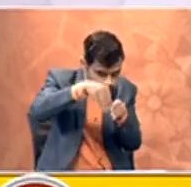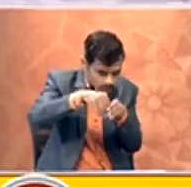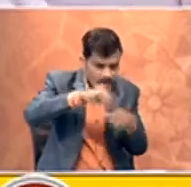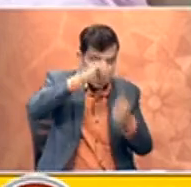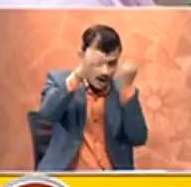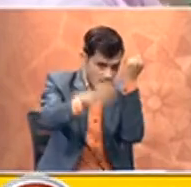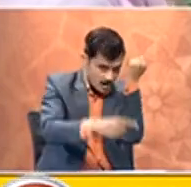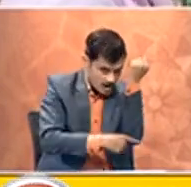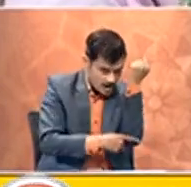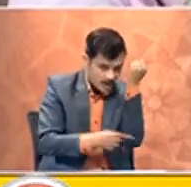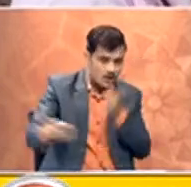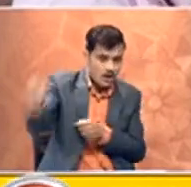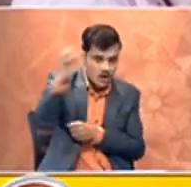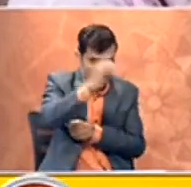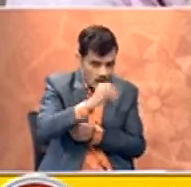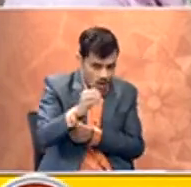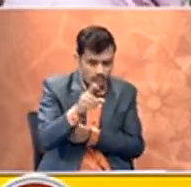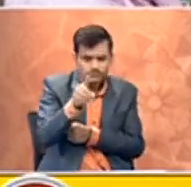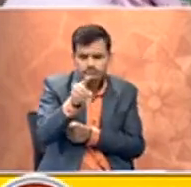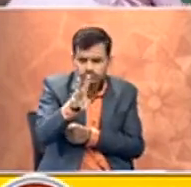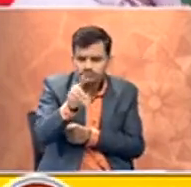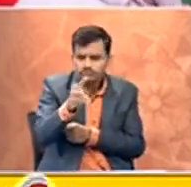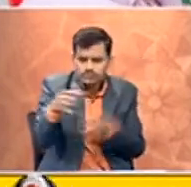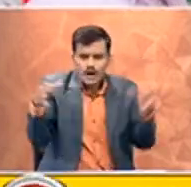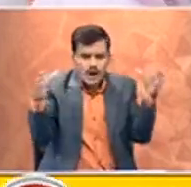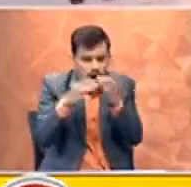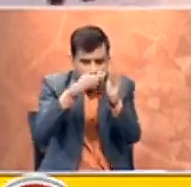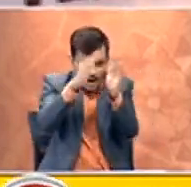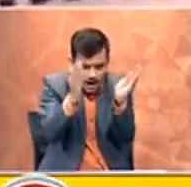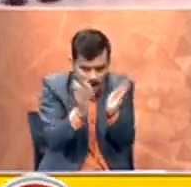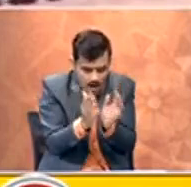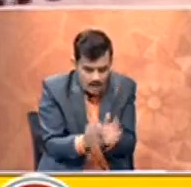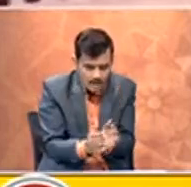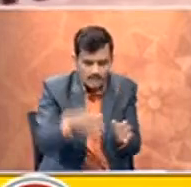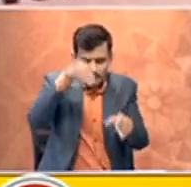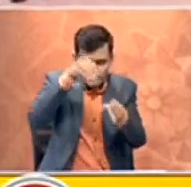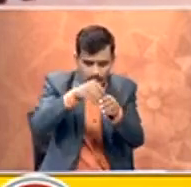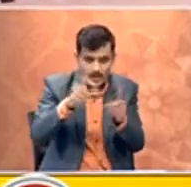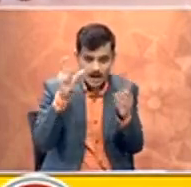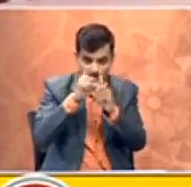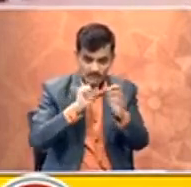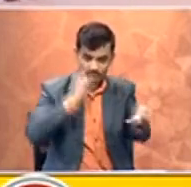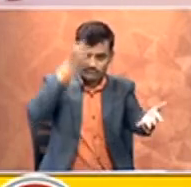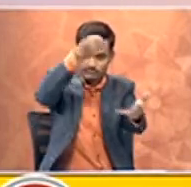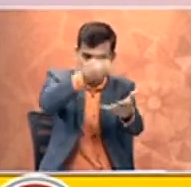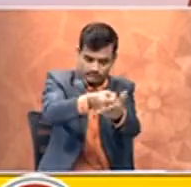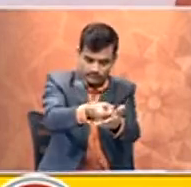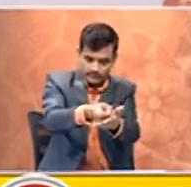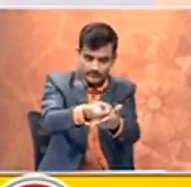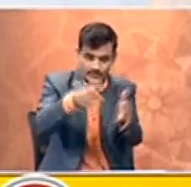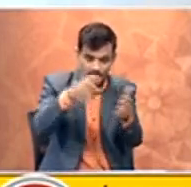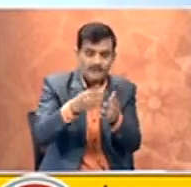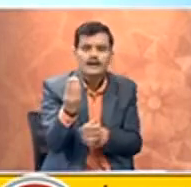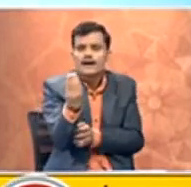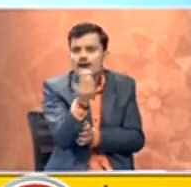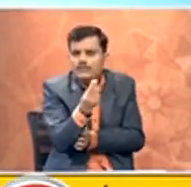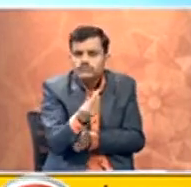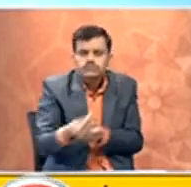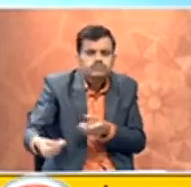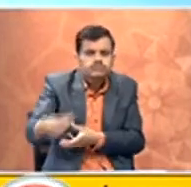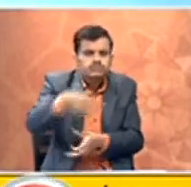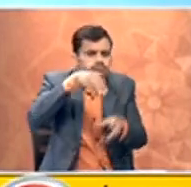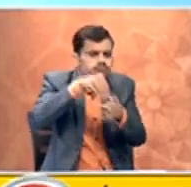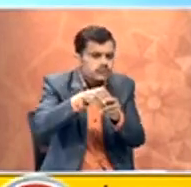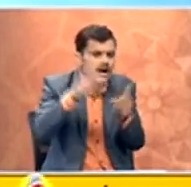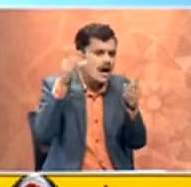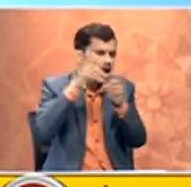में हजारों अमृत कलश यात्रा के साथ देश की राजधानी दिल्ली पहुंचेंगे। इस मिट्टी से ही